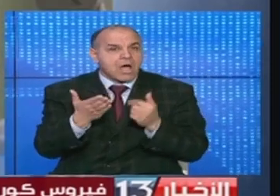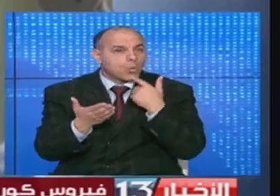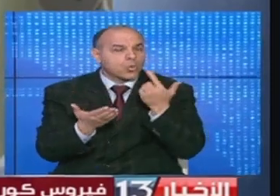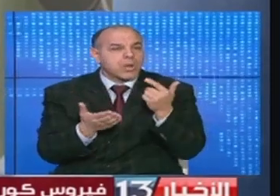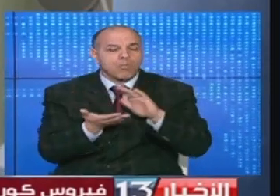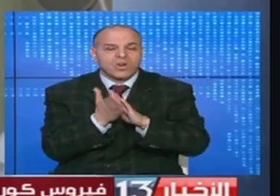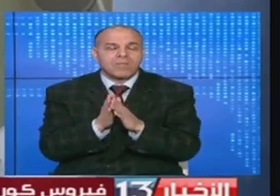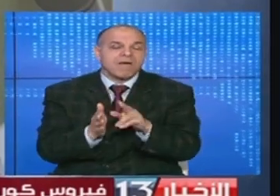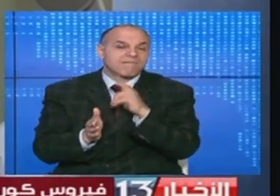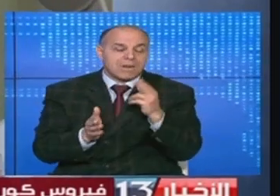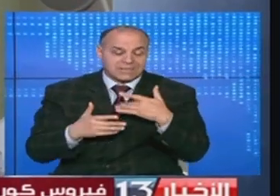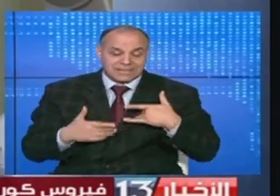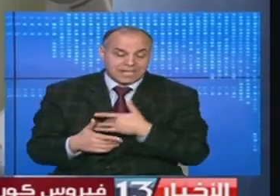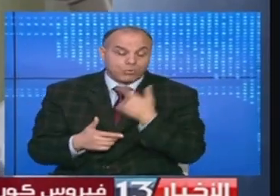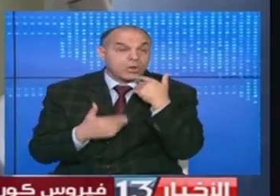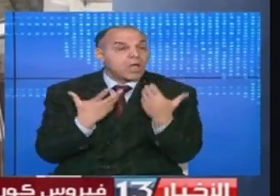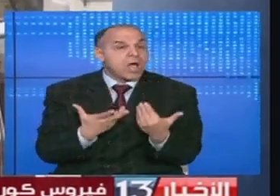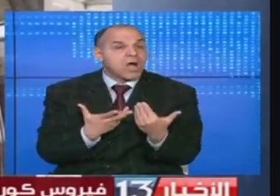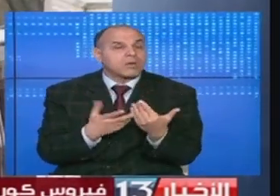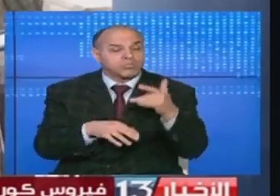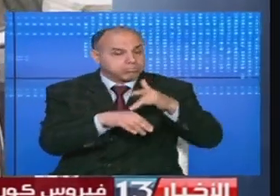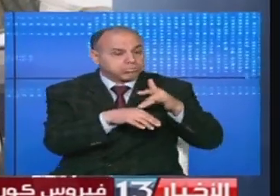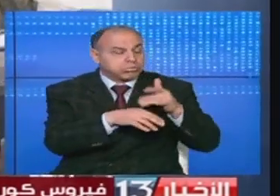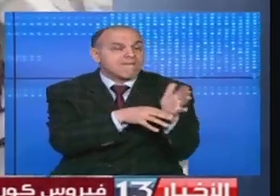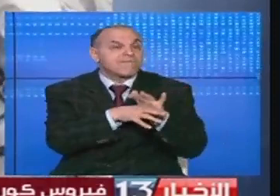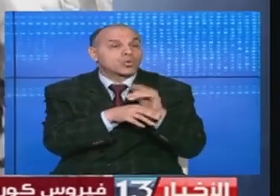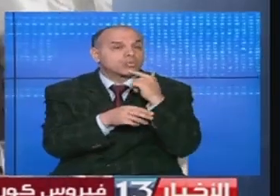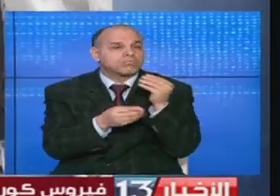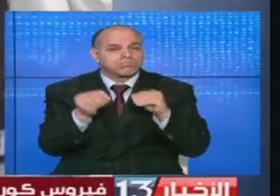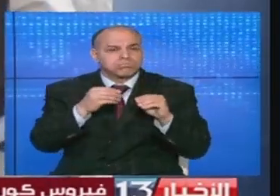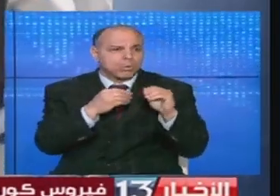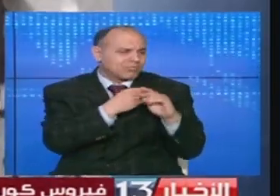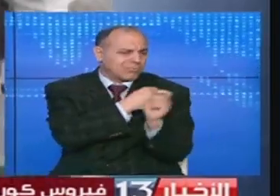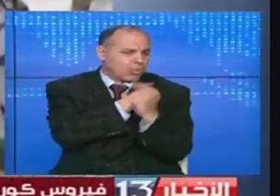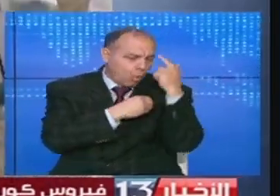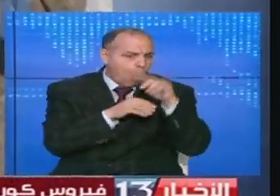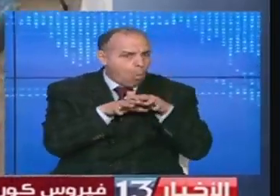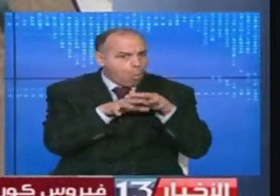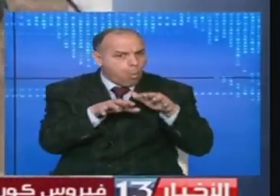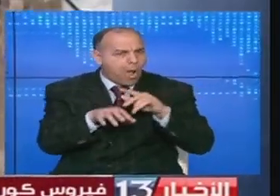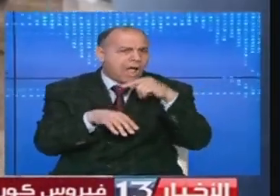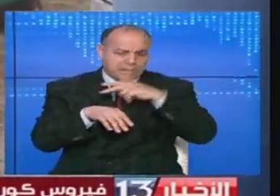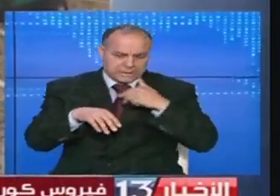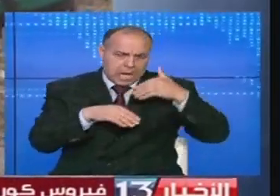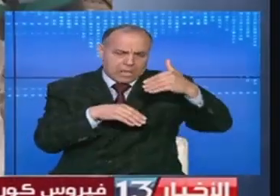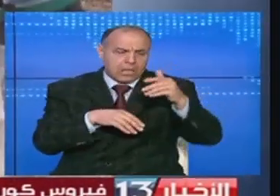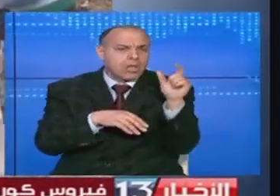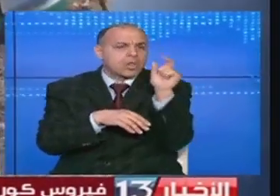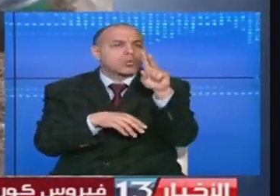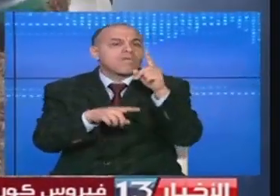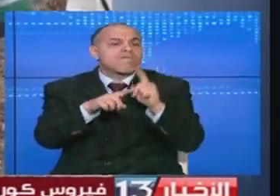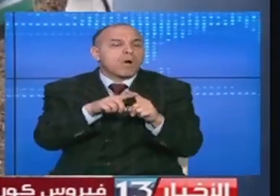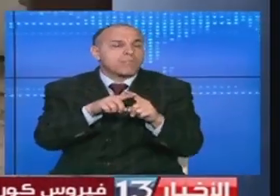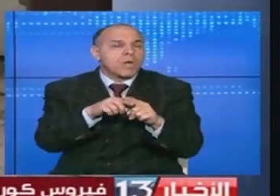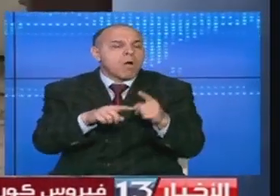منظمه الصحه العالميه ان الاصابات بالفيروس تضاعفت في الاسبوعين الاخيرين خارج الصوره ثلاث عشره مره كما